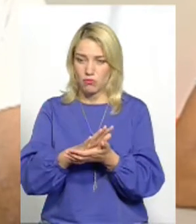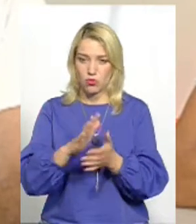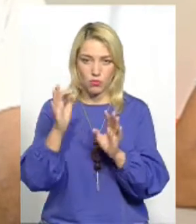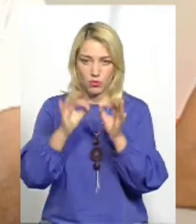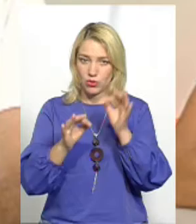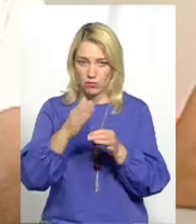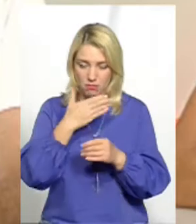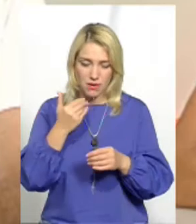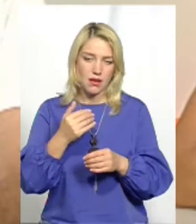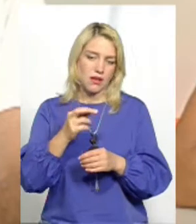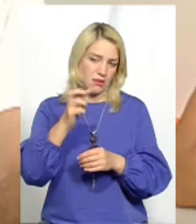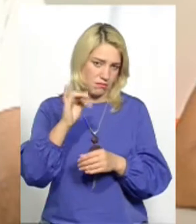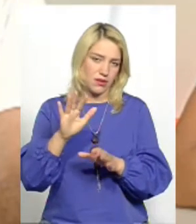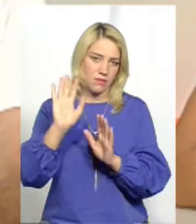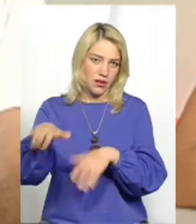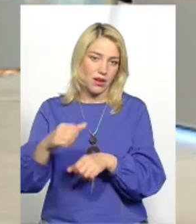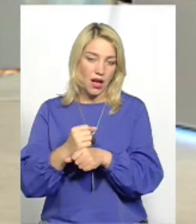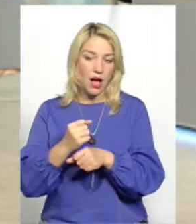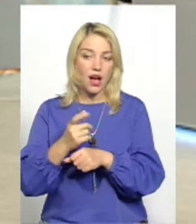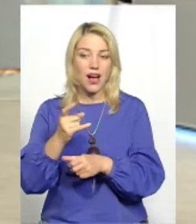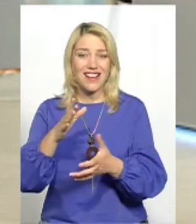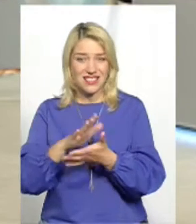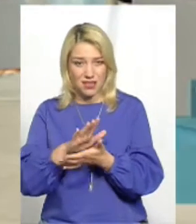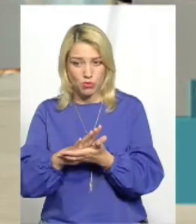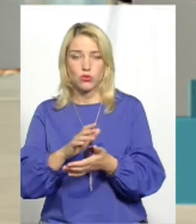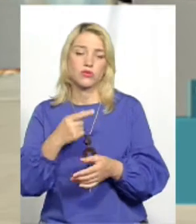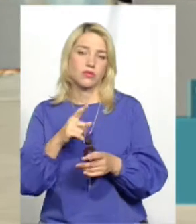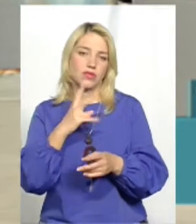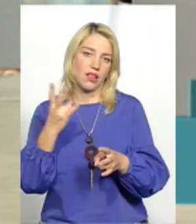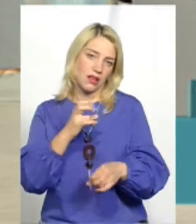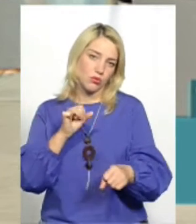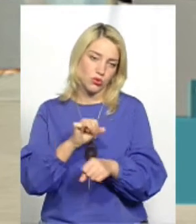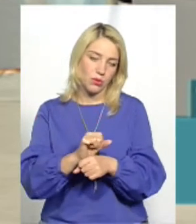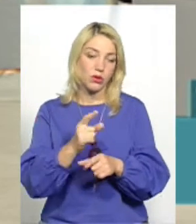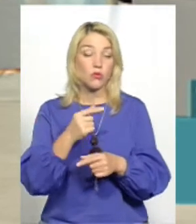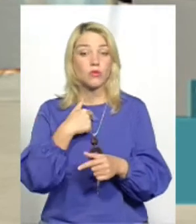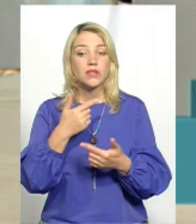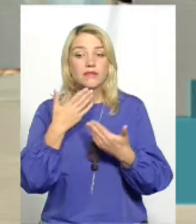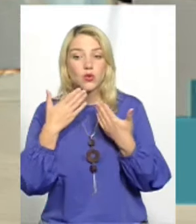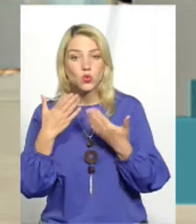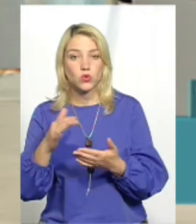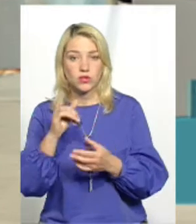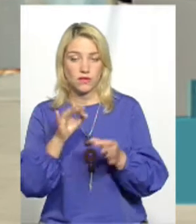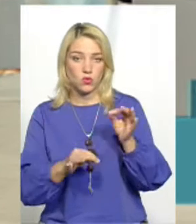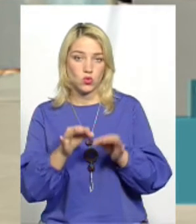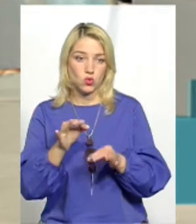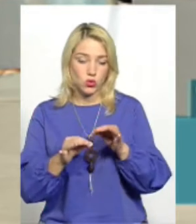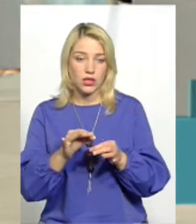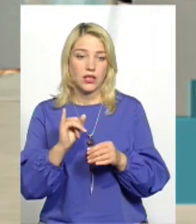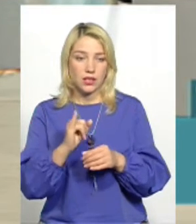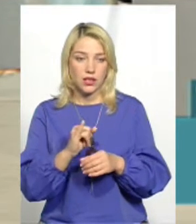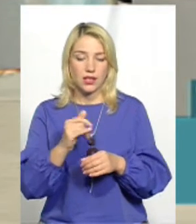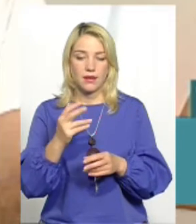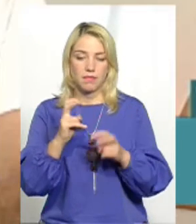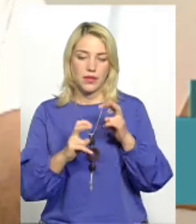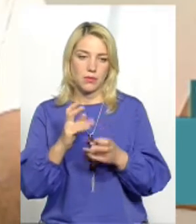проти того, щоб забруднювалося довкілля і був вплив на інших людей. Тому ми звернулися до суду, є рішення першої інстанції. Поки що в підприємства